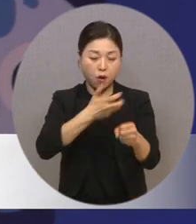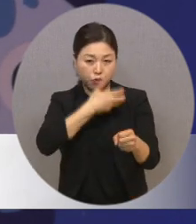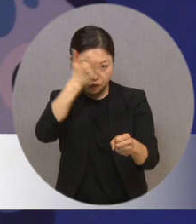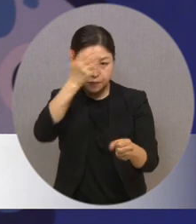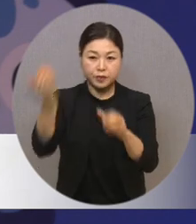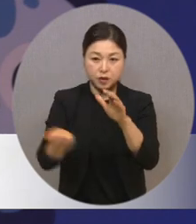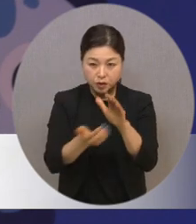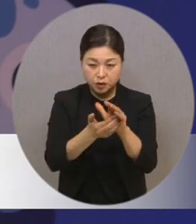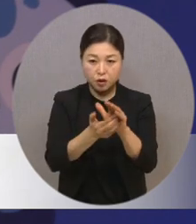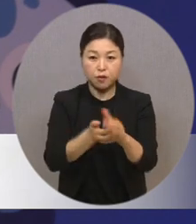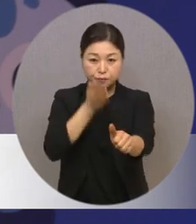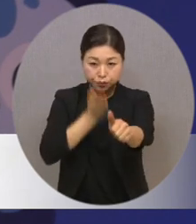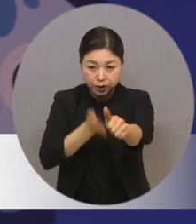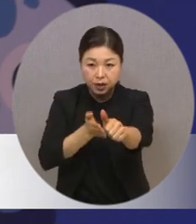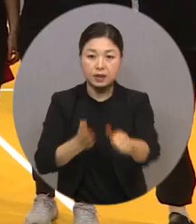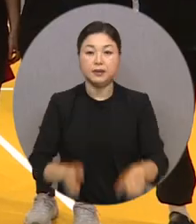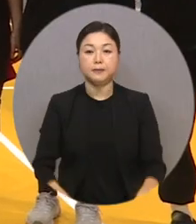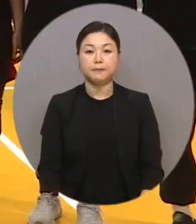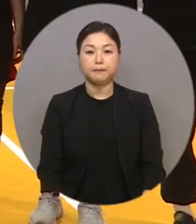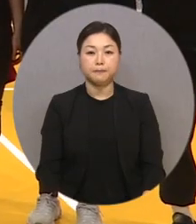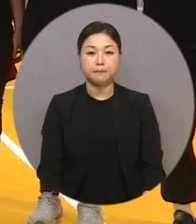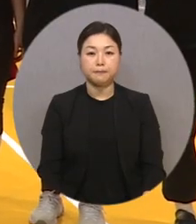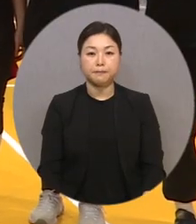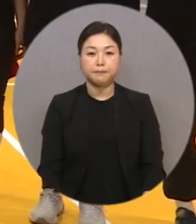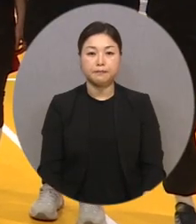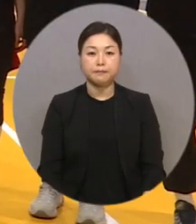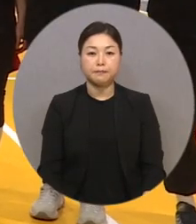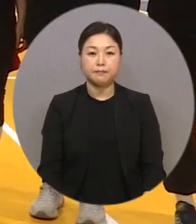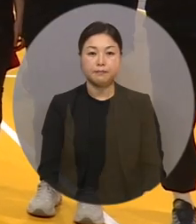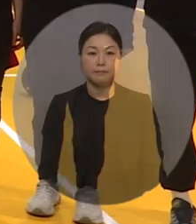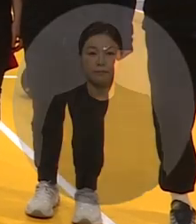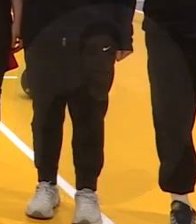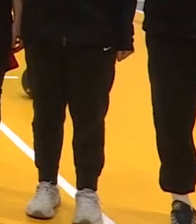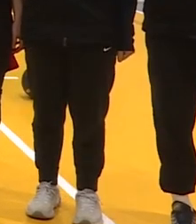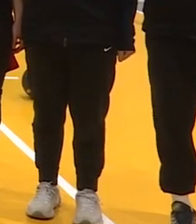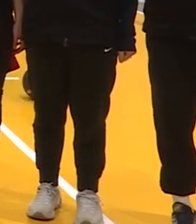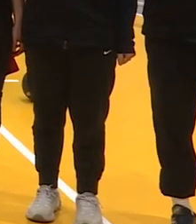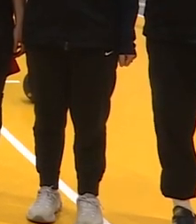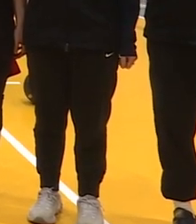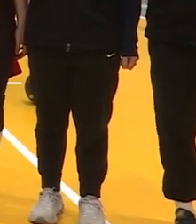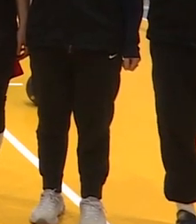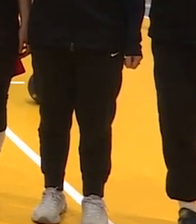목표와 꿈을 이뤄내시길 바랍니다. 복지TV 뉴스 김은별입니다.